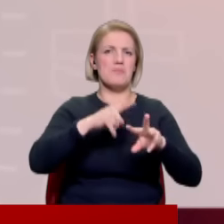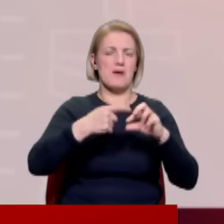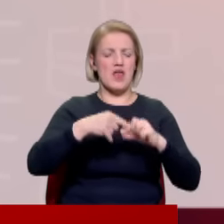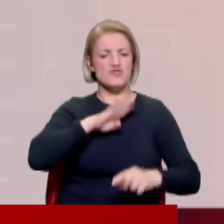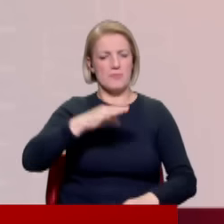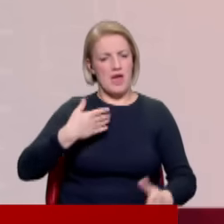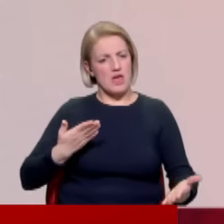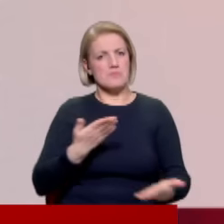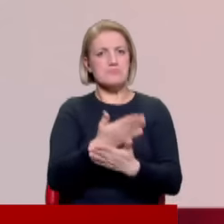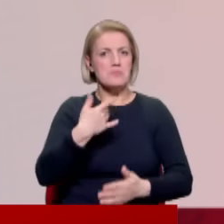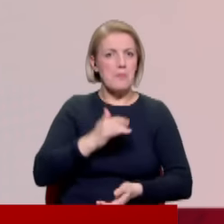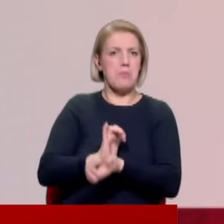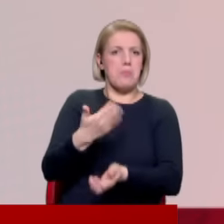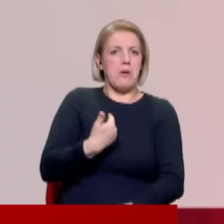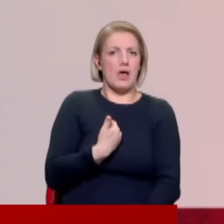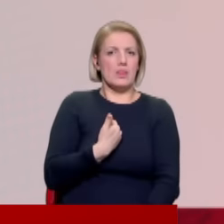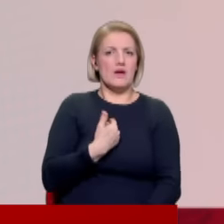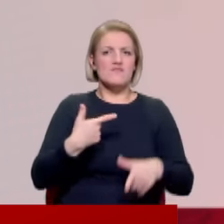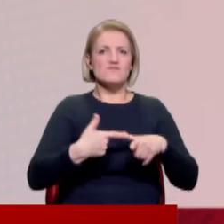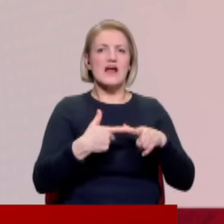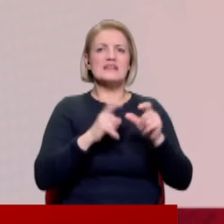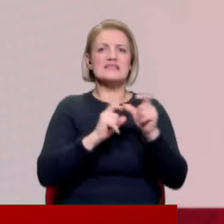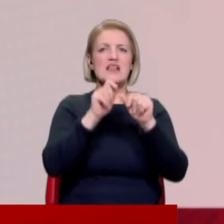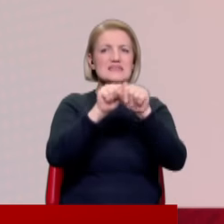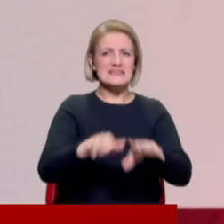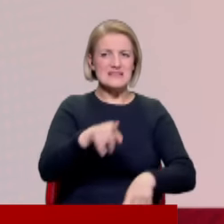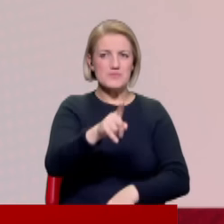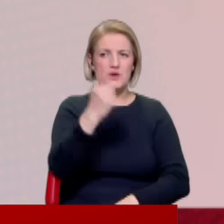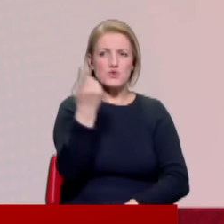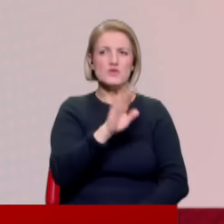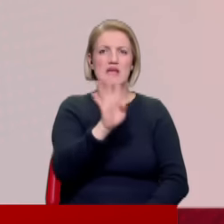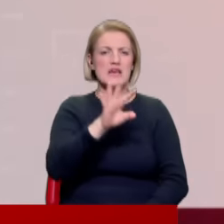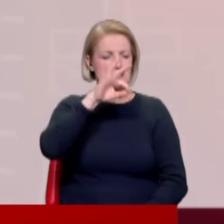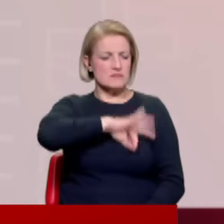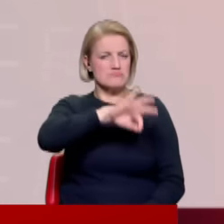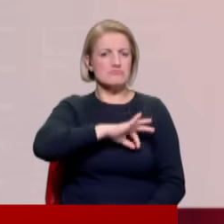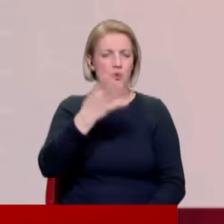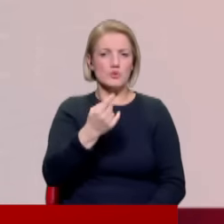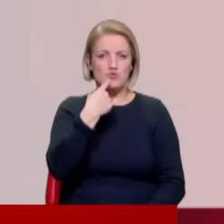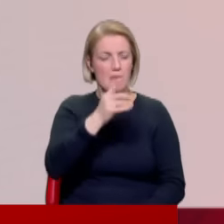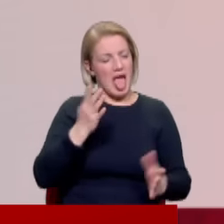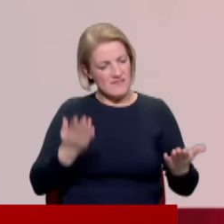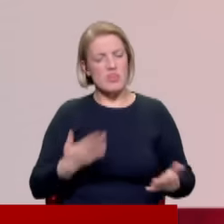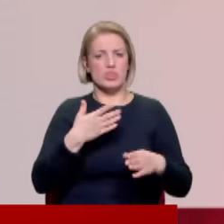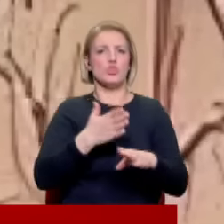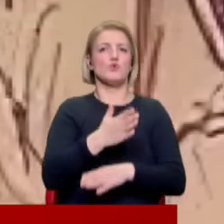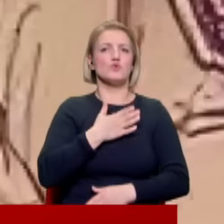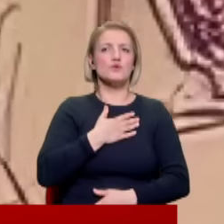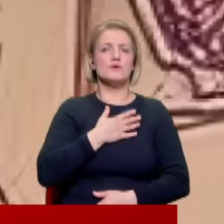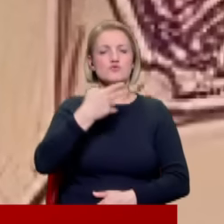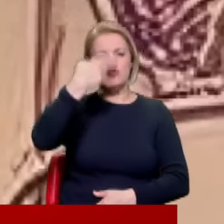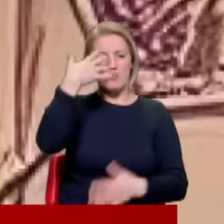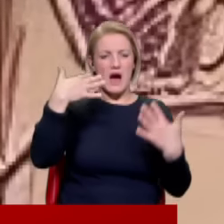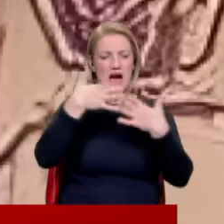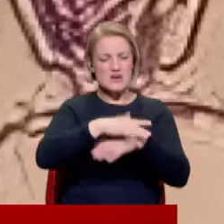yaptım ama şimdi tutuklanan da ben oldum. Fırat Sarı'nın kurduğu sistemde %40 kar aldığını söylemişsin. Evet, doğrudur. Cuma